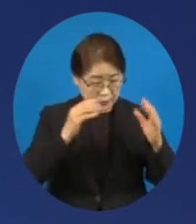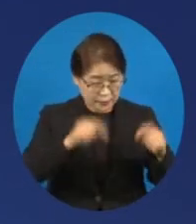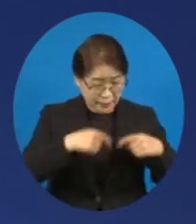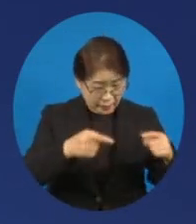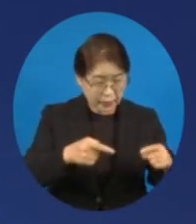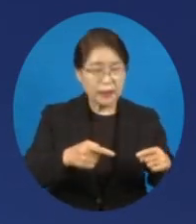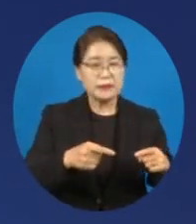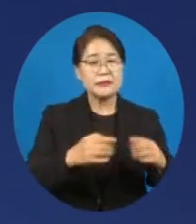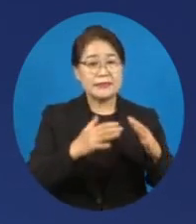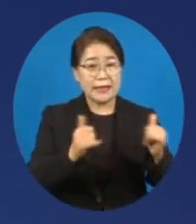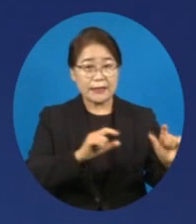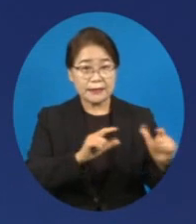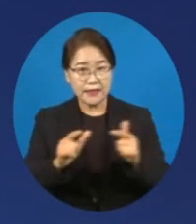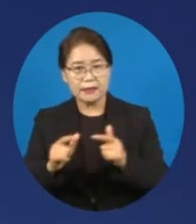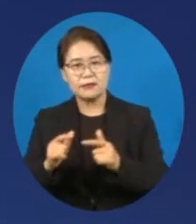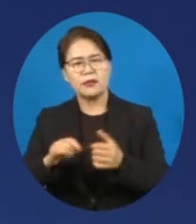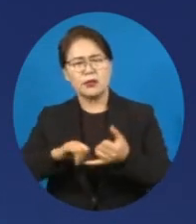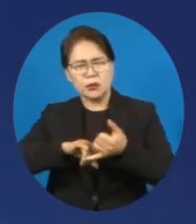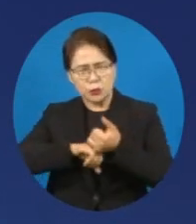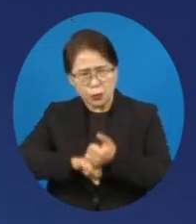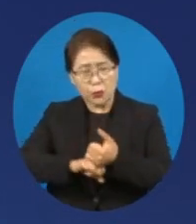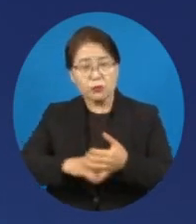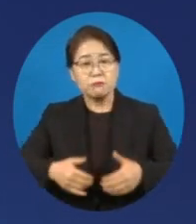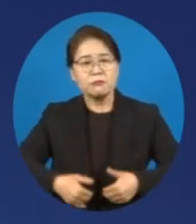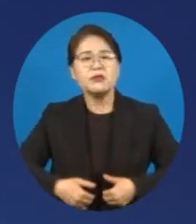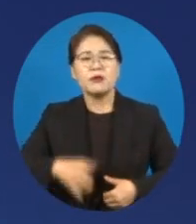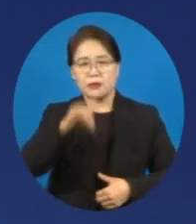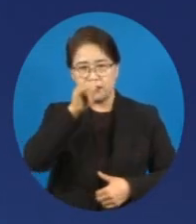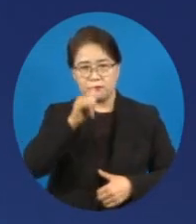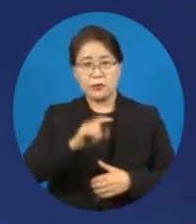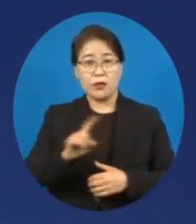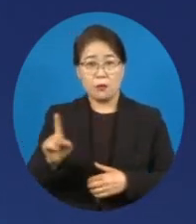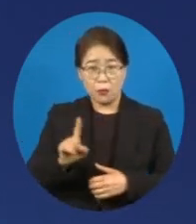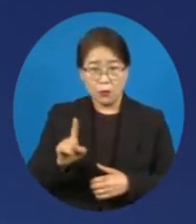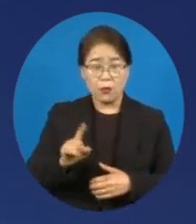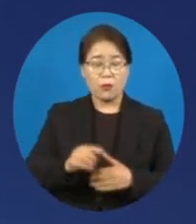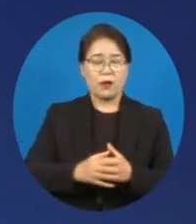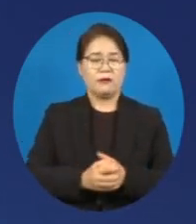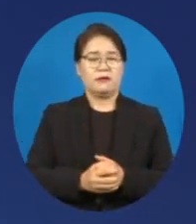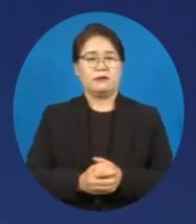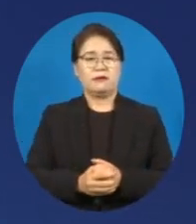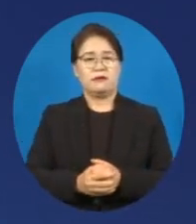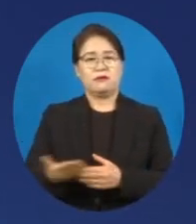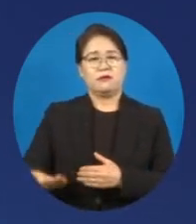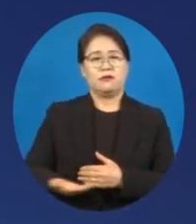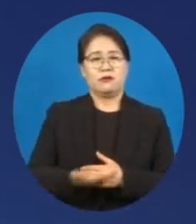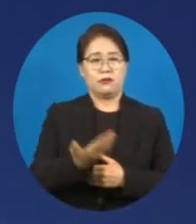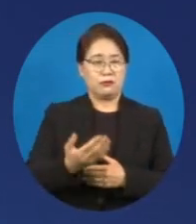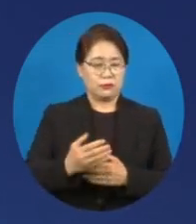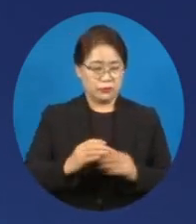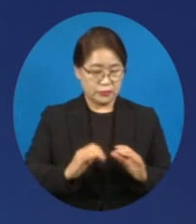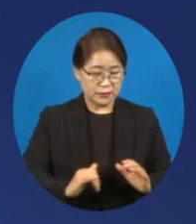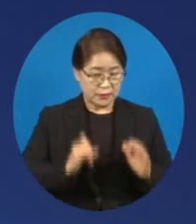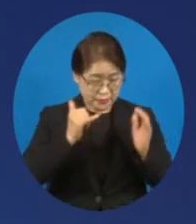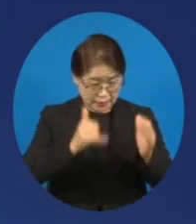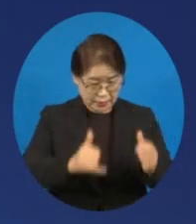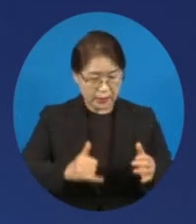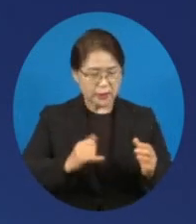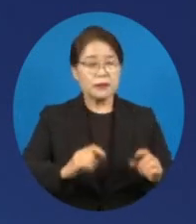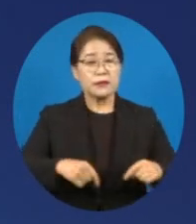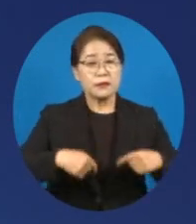자에게는요 반드시 필요한 것이 있어요 여러분이 세상을 향하여 나아가는